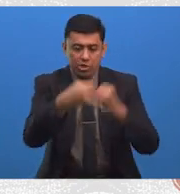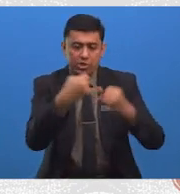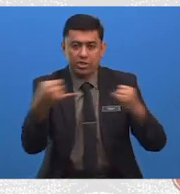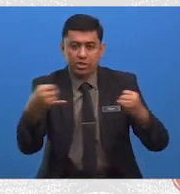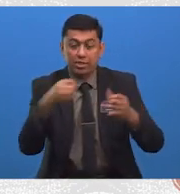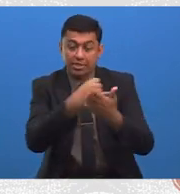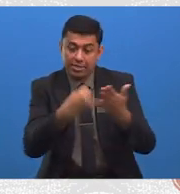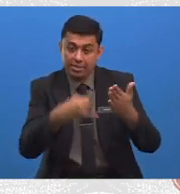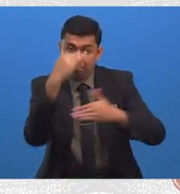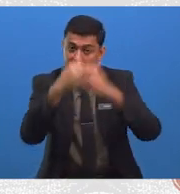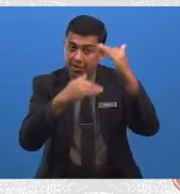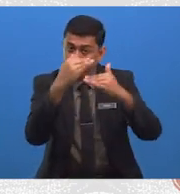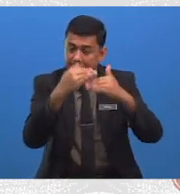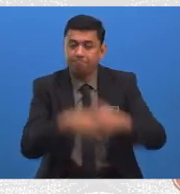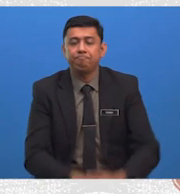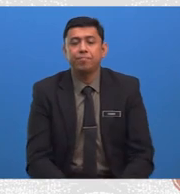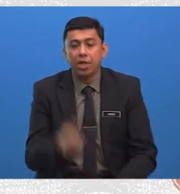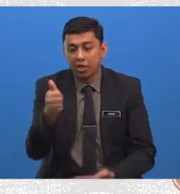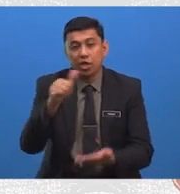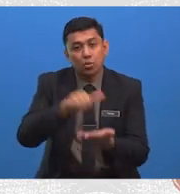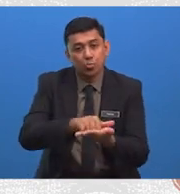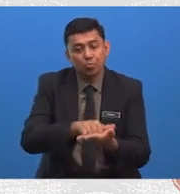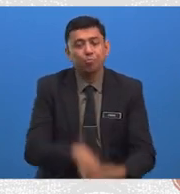Kerajaan Majapahit, iaitu